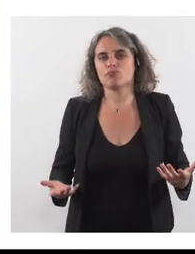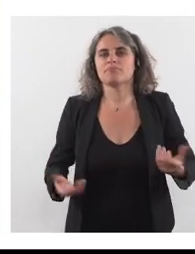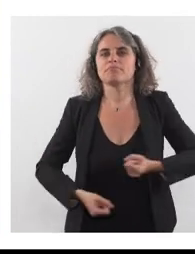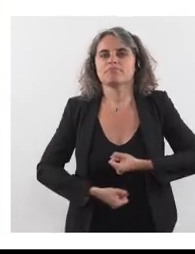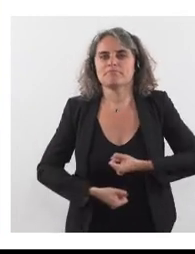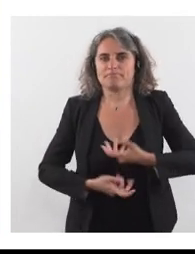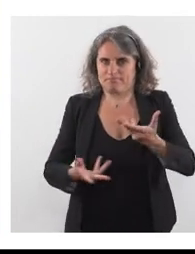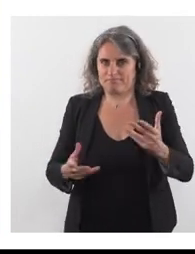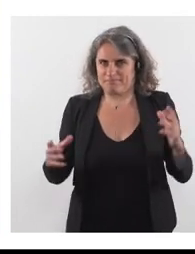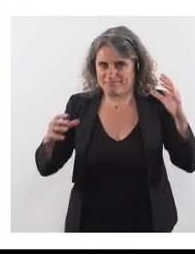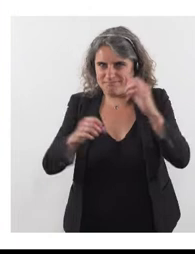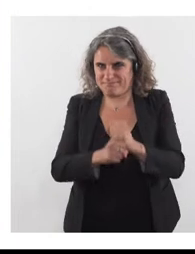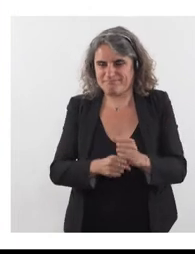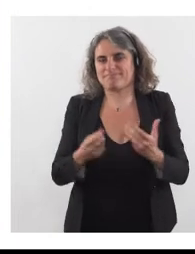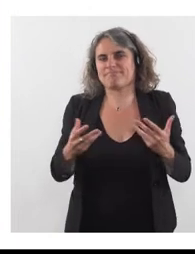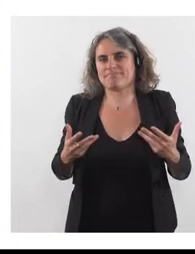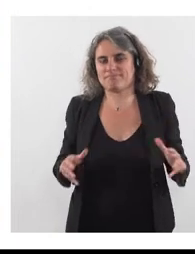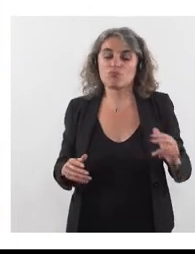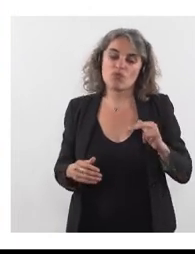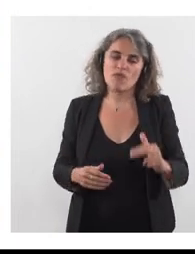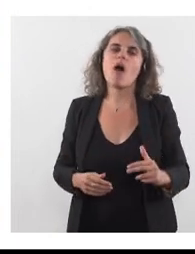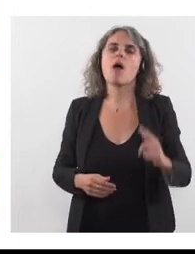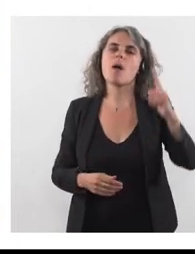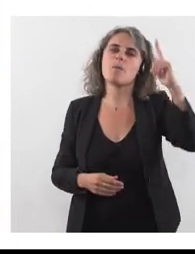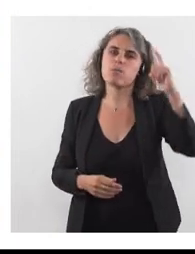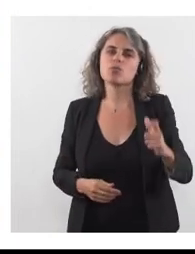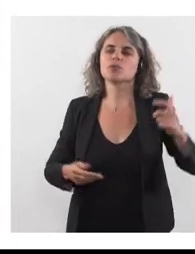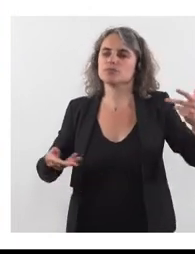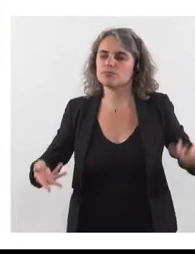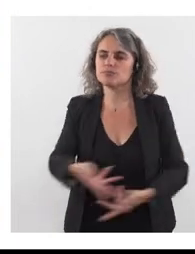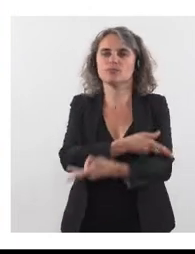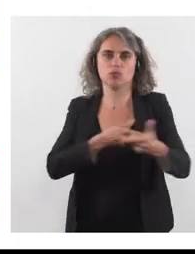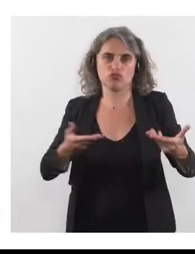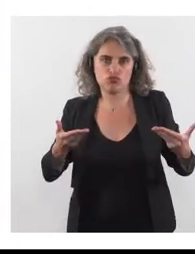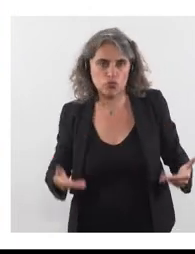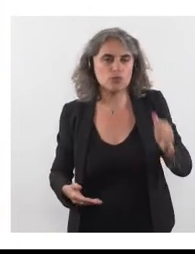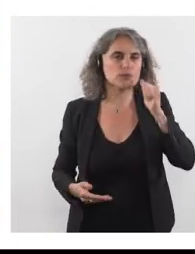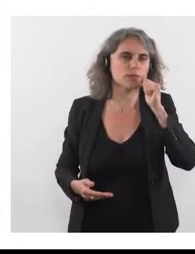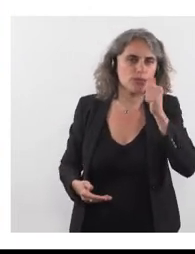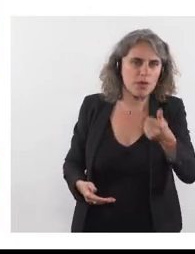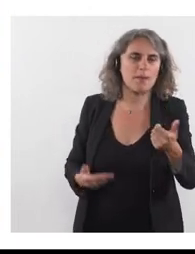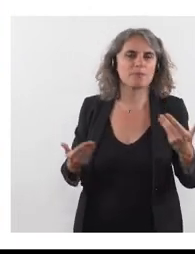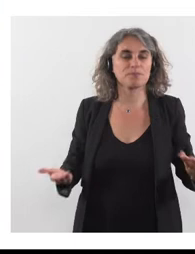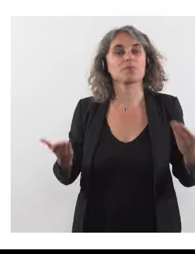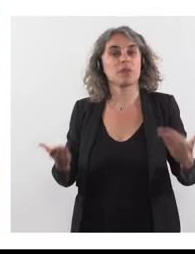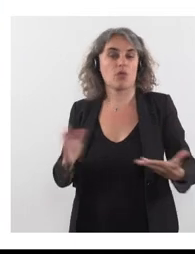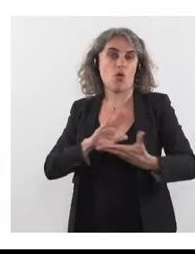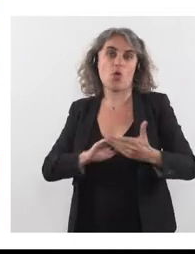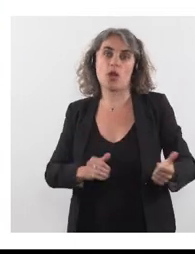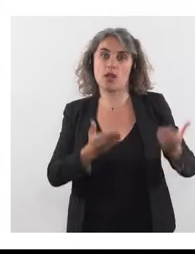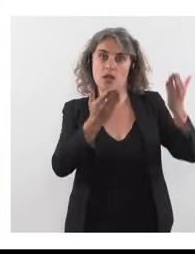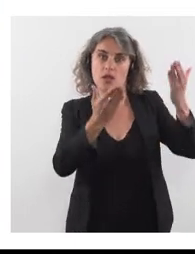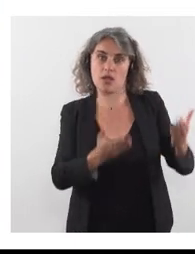et vous faire part avant que nous démarrions nos discussions à la fois aujourd'hui et demain. Et je vais laisser la parole à